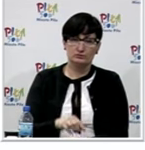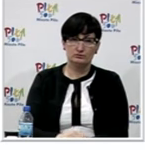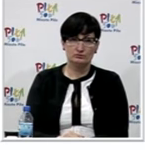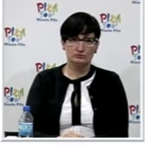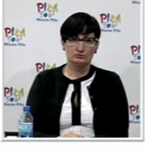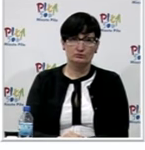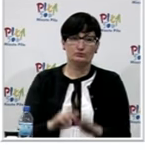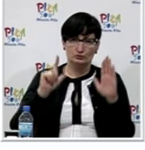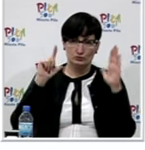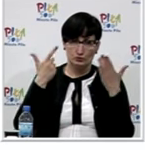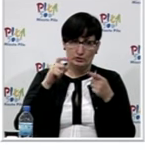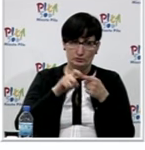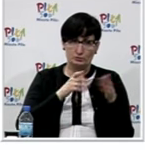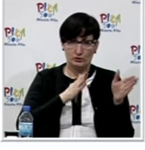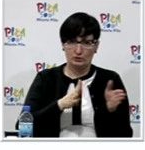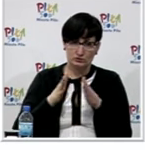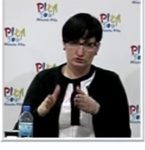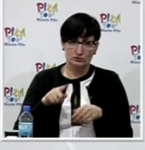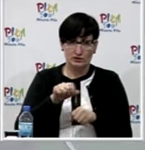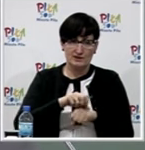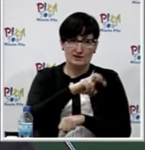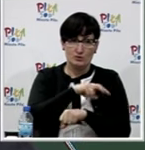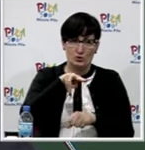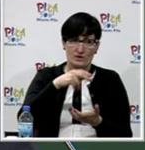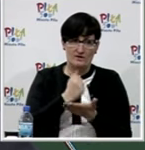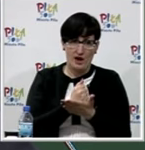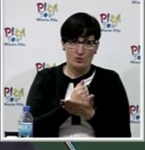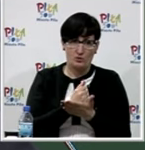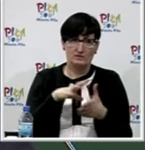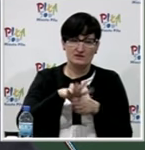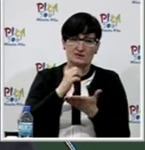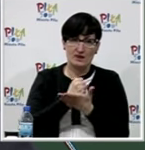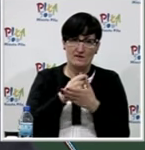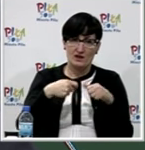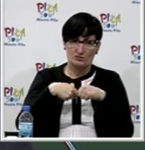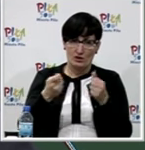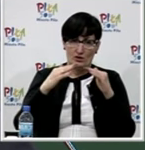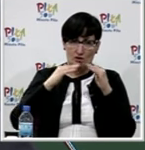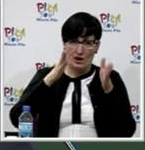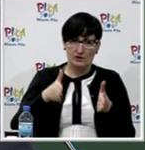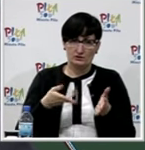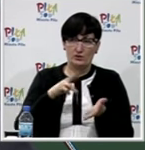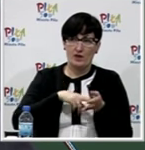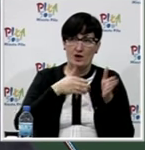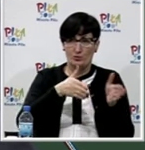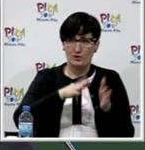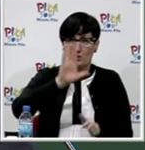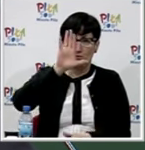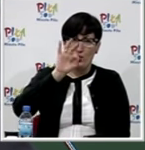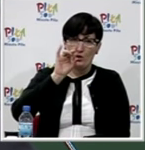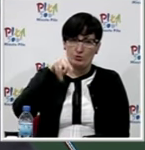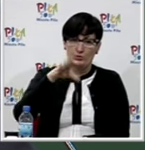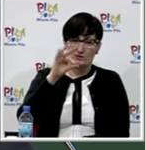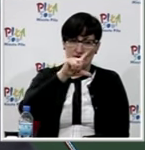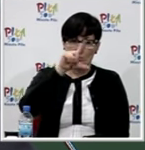A teraz siódmy punkt porządku obrad. Jest nim projekt uchwały w sprawie sprzedaży w drodze przetargu nieruchomości położonej przy ulicy Bogusławskiego w Pile. Druk